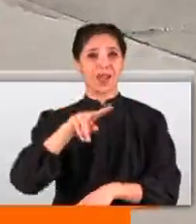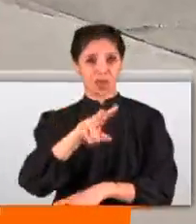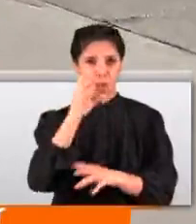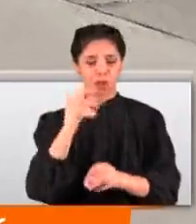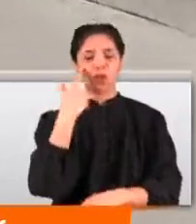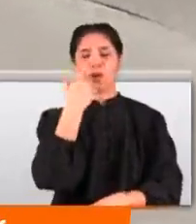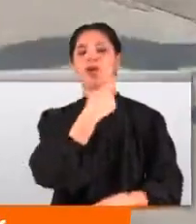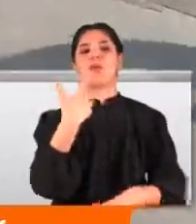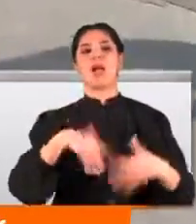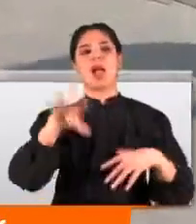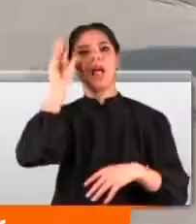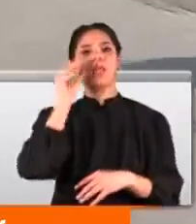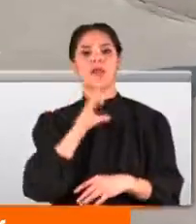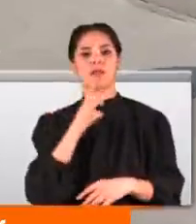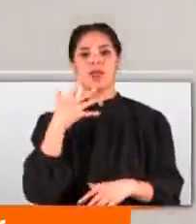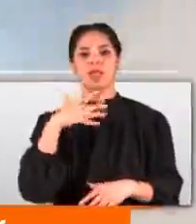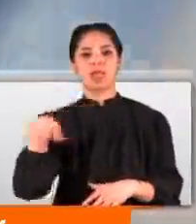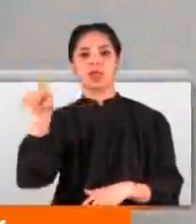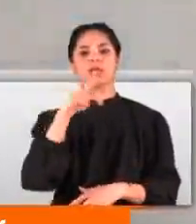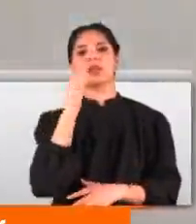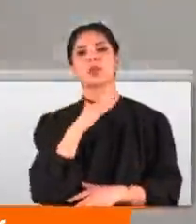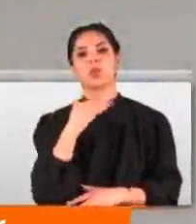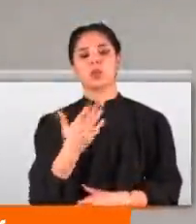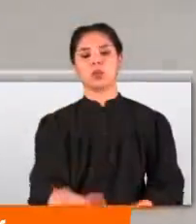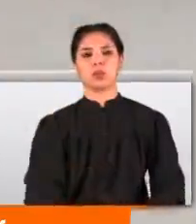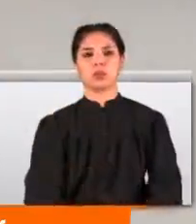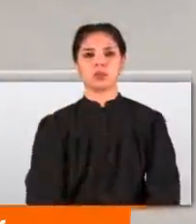engelli çok rahat anlayacak. Sahillerin birçoğunda yok.